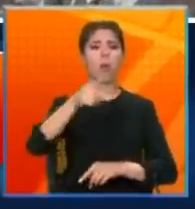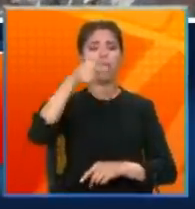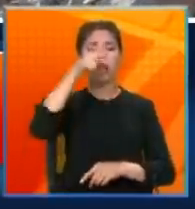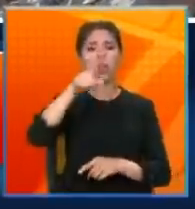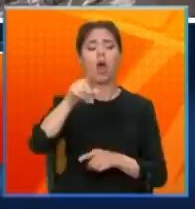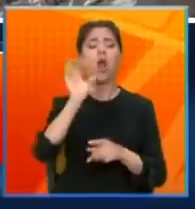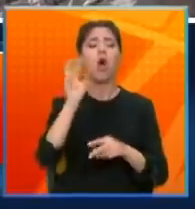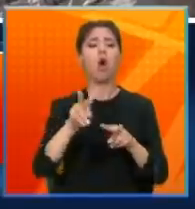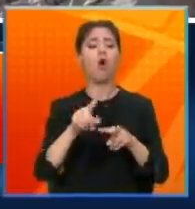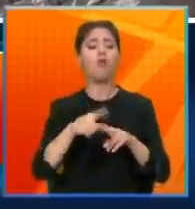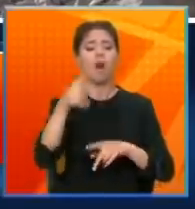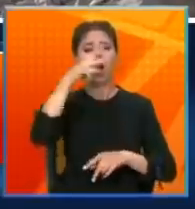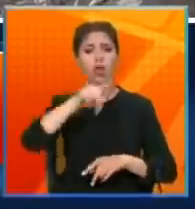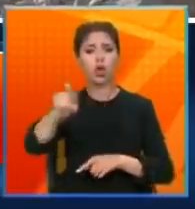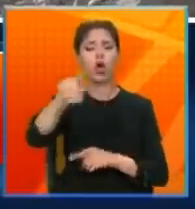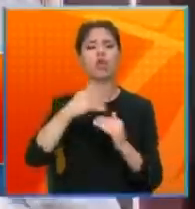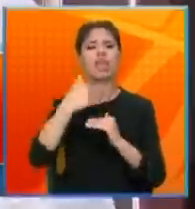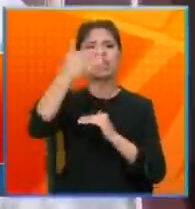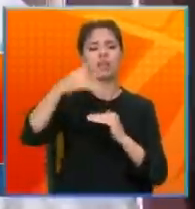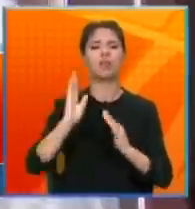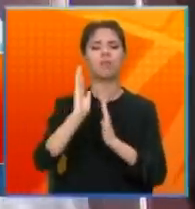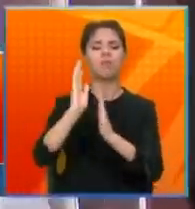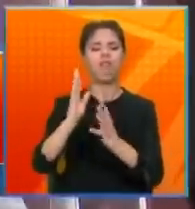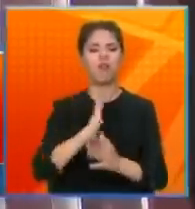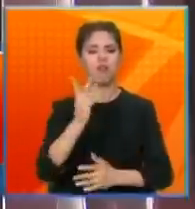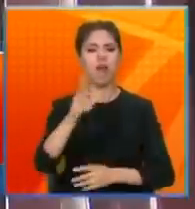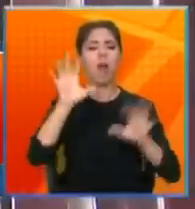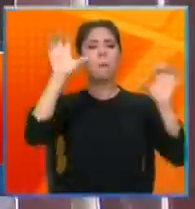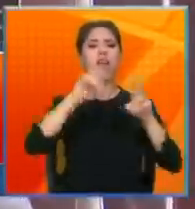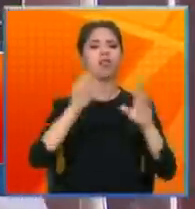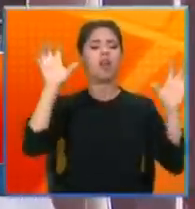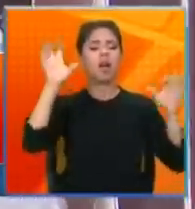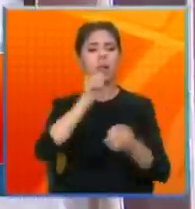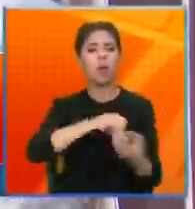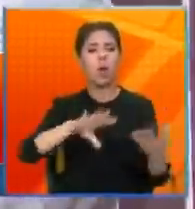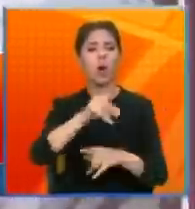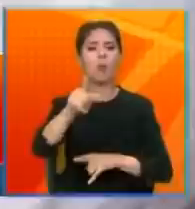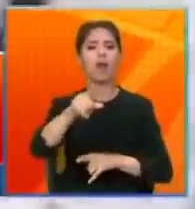sınır kapısı karşısında bulunan Fişabur'a ilerliyor. Pençe Kaplan Harekatı'nda kritik